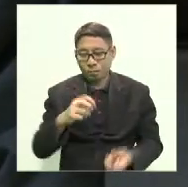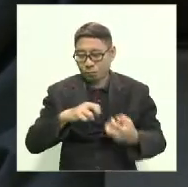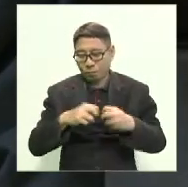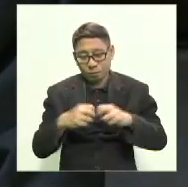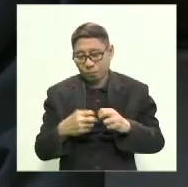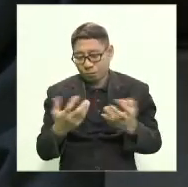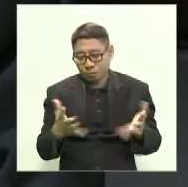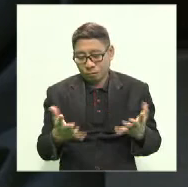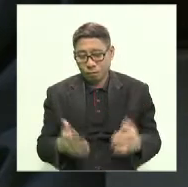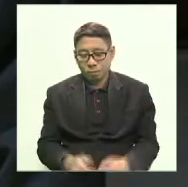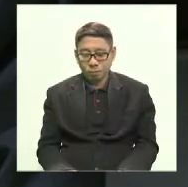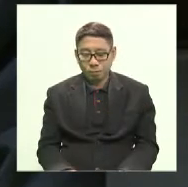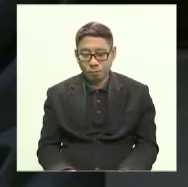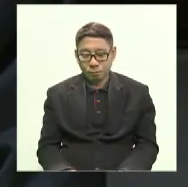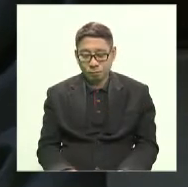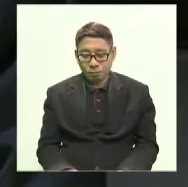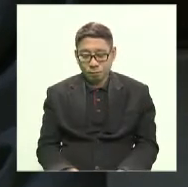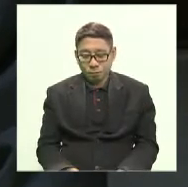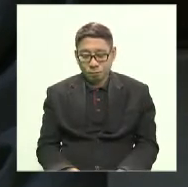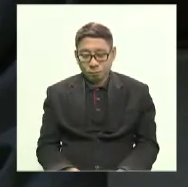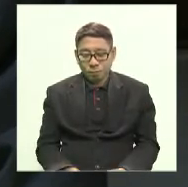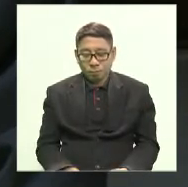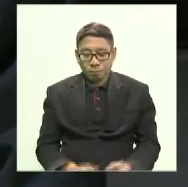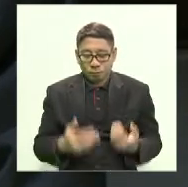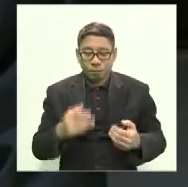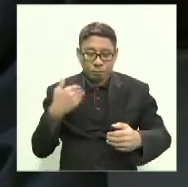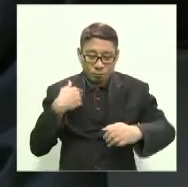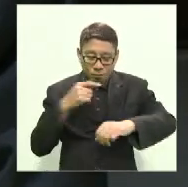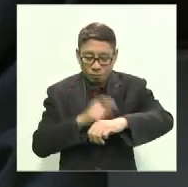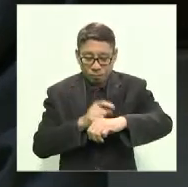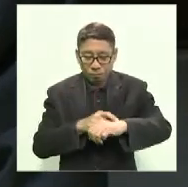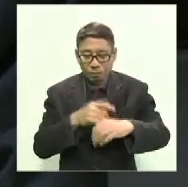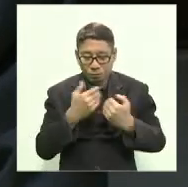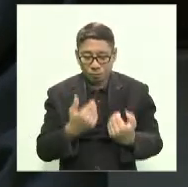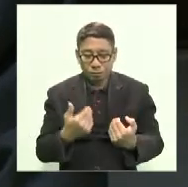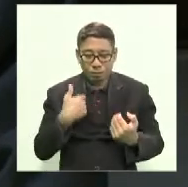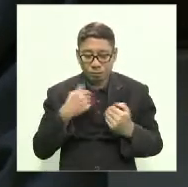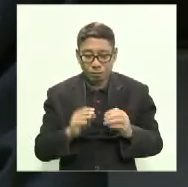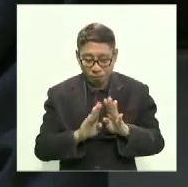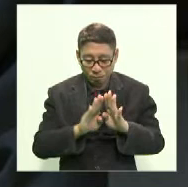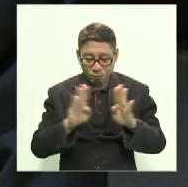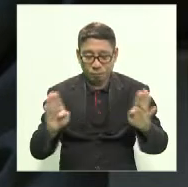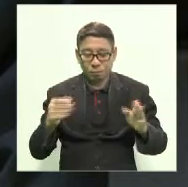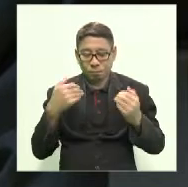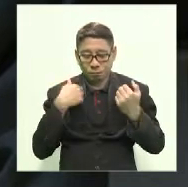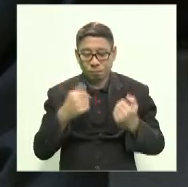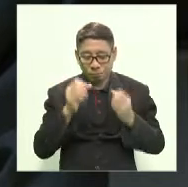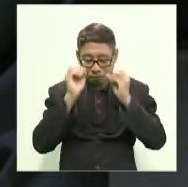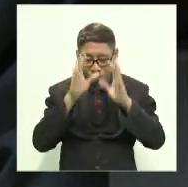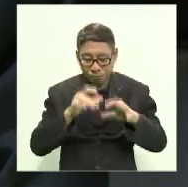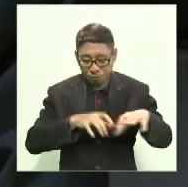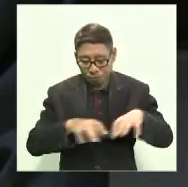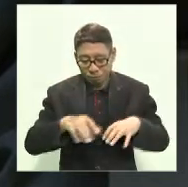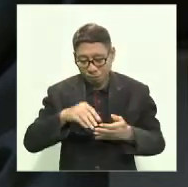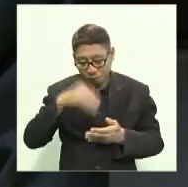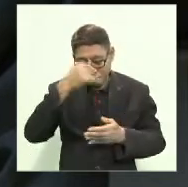หานะไม่มีปัญหาเรามีเวลาตั้งแต่ตอนนี้เป็นต้นไปเพิ่งเปิดเทอมเนี่ยคุณครูก็ต้องไปจัดการ